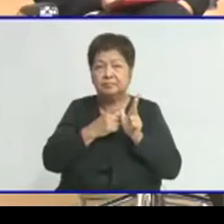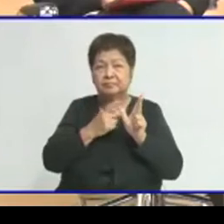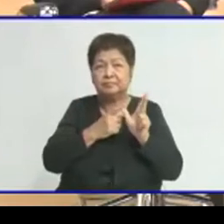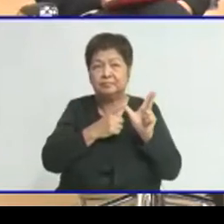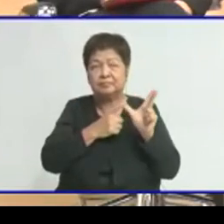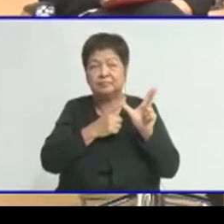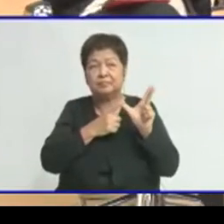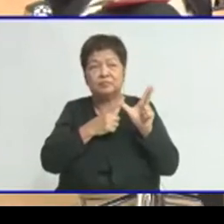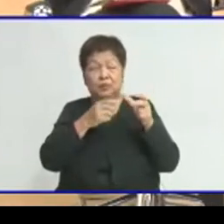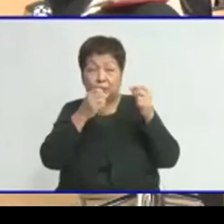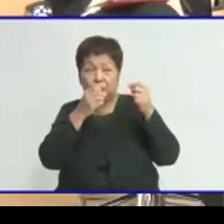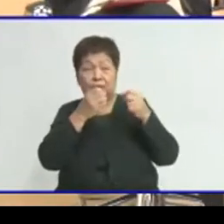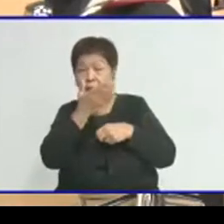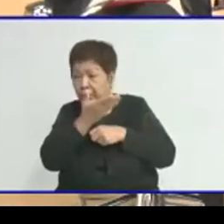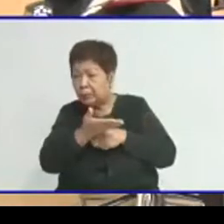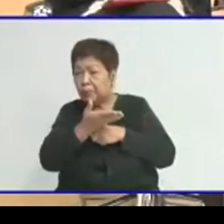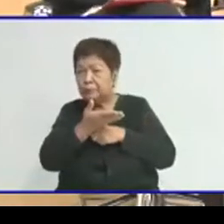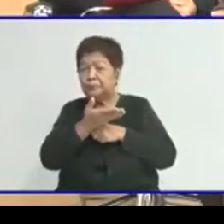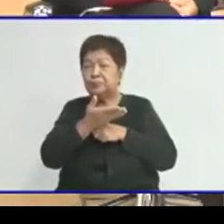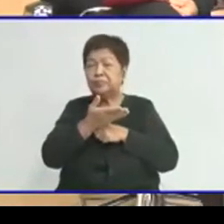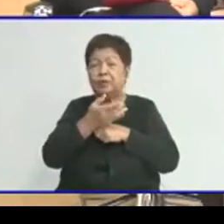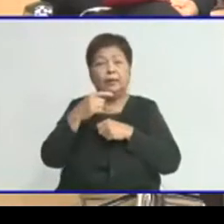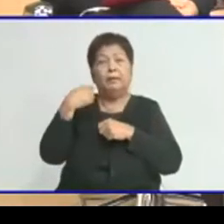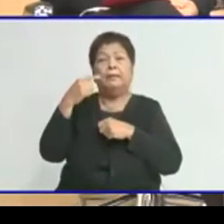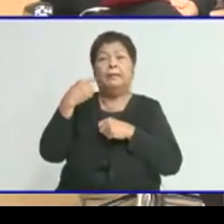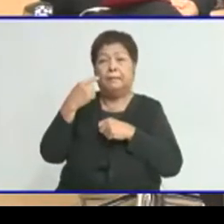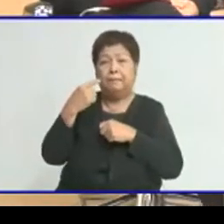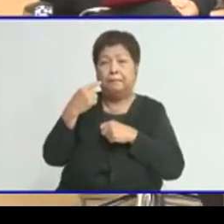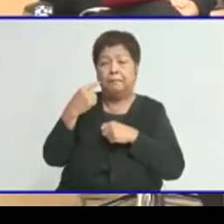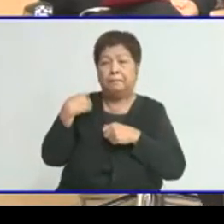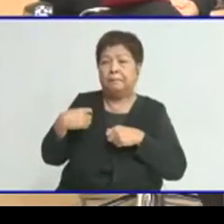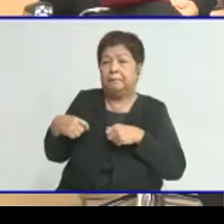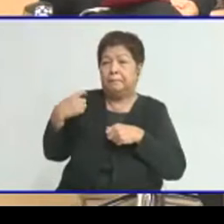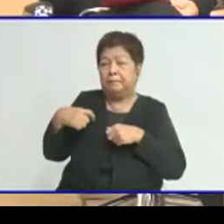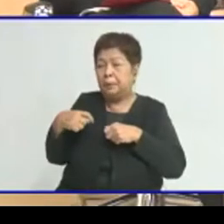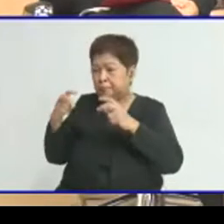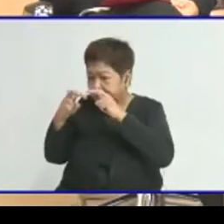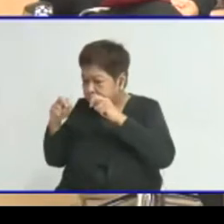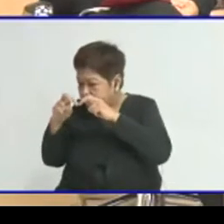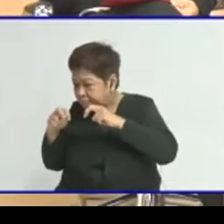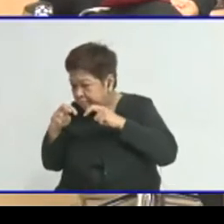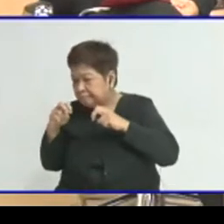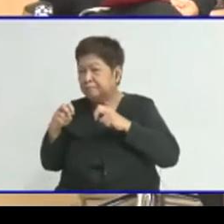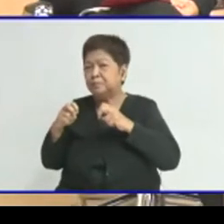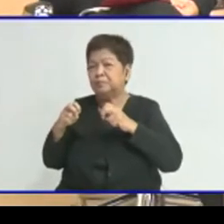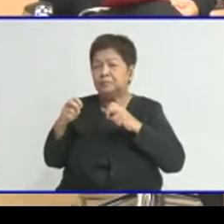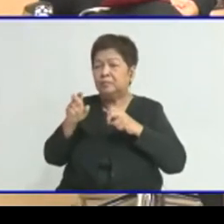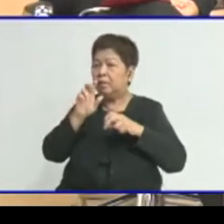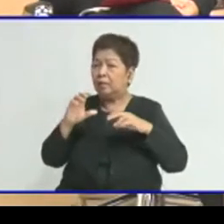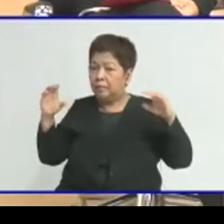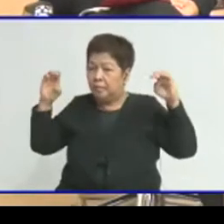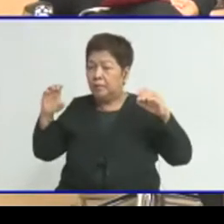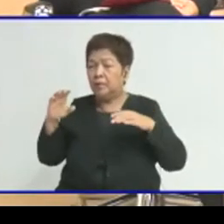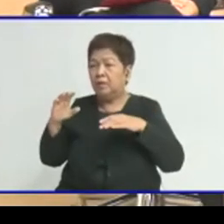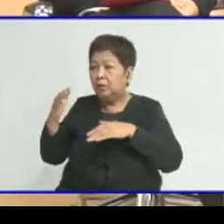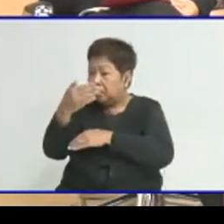คุณเชิญจุติเต็มพิทักษ์เจ้าหน้าที่พิจารณาสถานะผู้ลี้ภัยสำนักงานข้าหลวงใหญ่ผู้ลี้ภัยแห่งสหประชาช